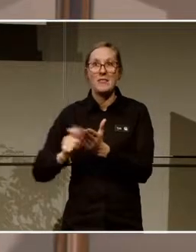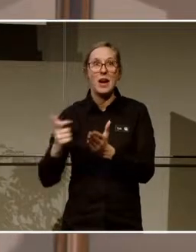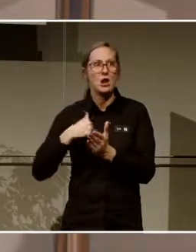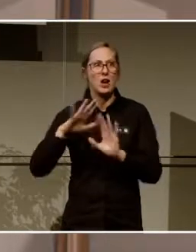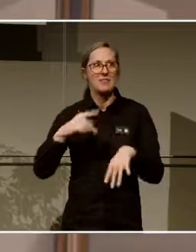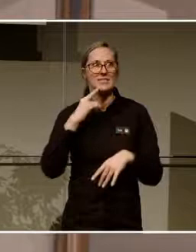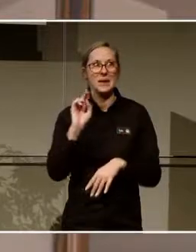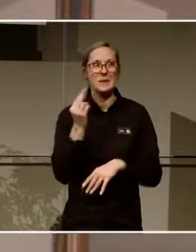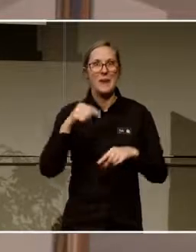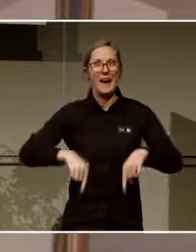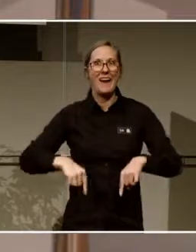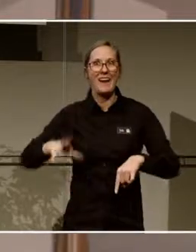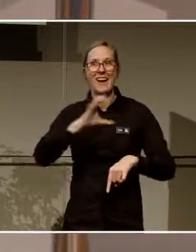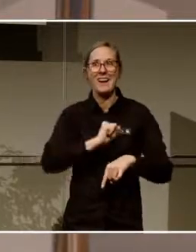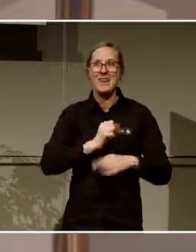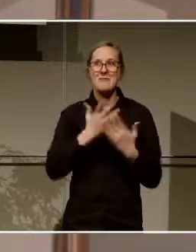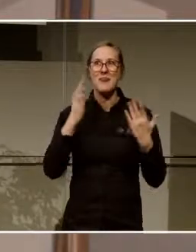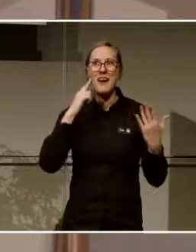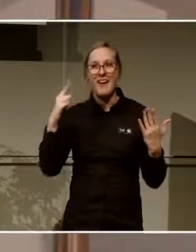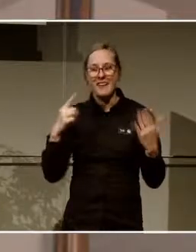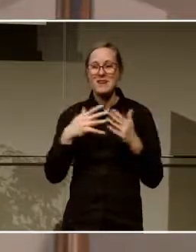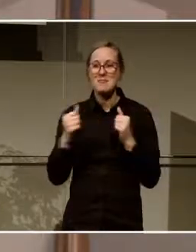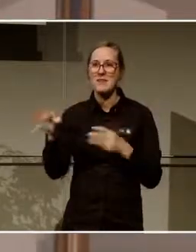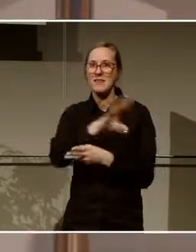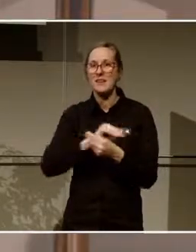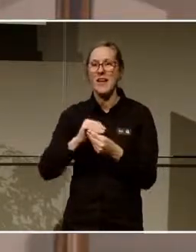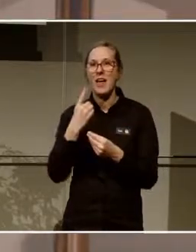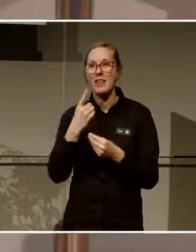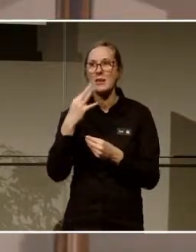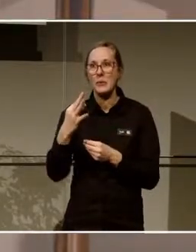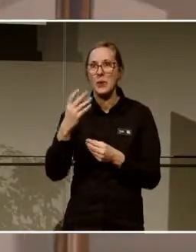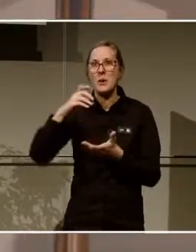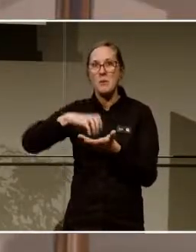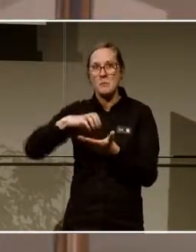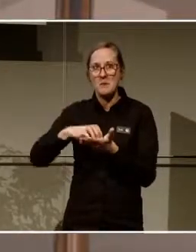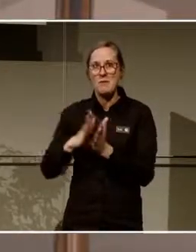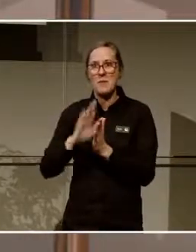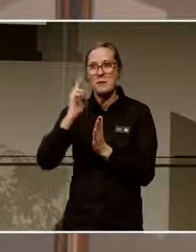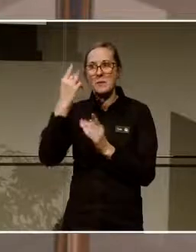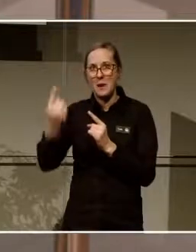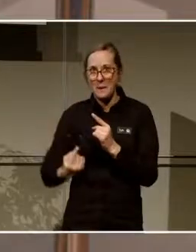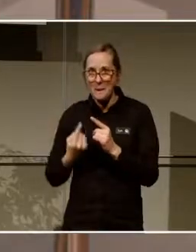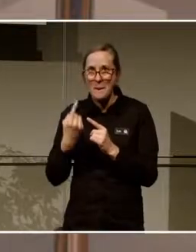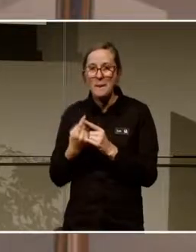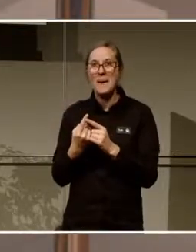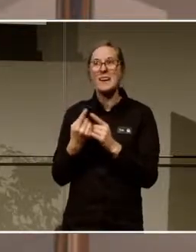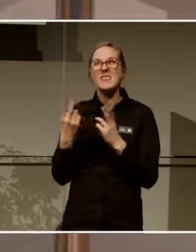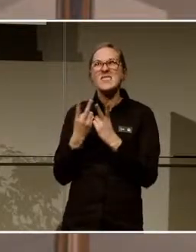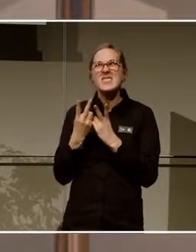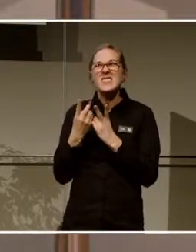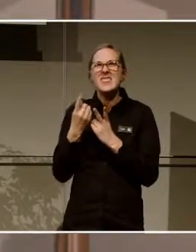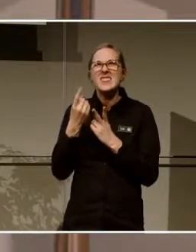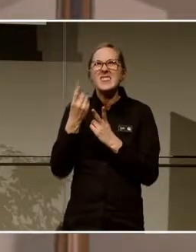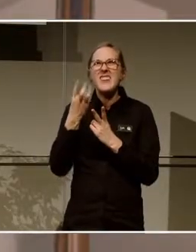sagt. 100 kommuner ungefär var med i år. Så det är inte så många kvar